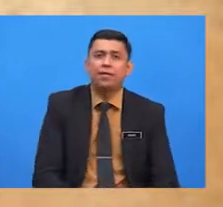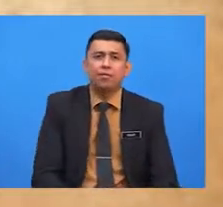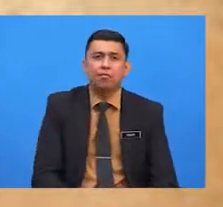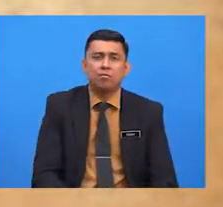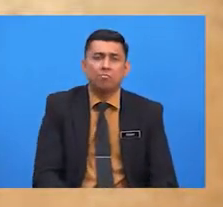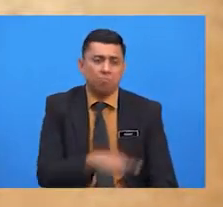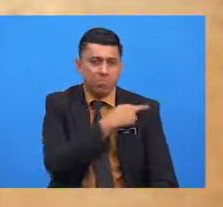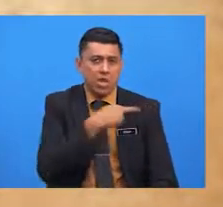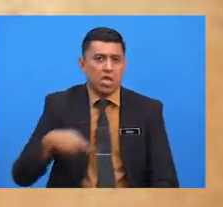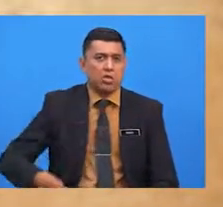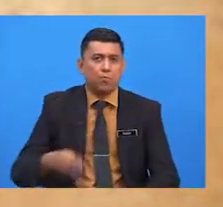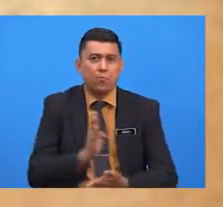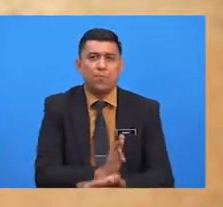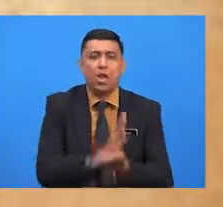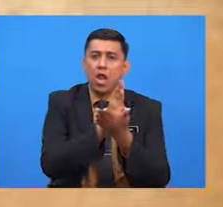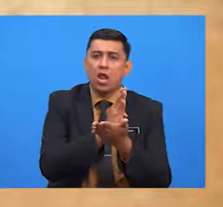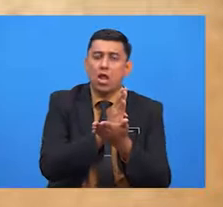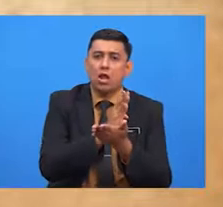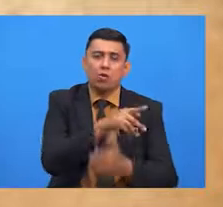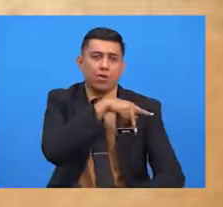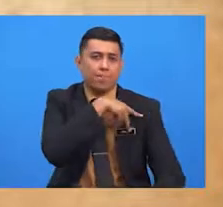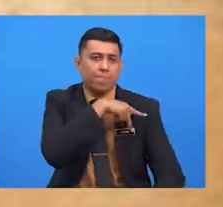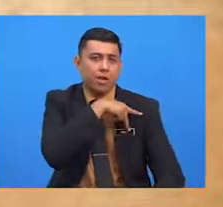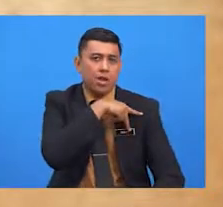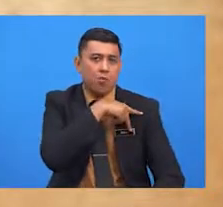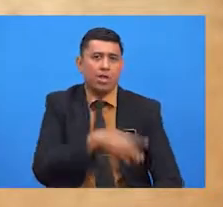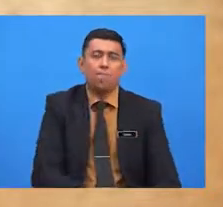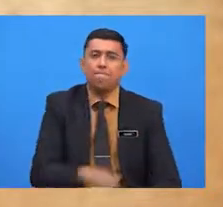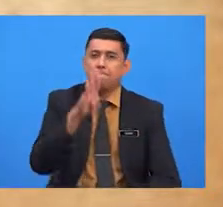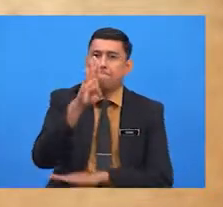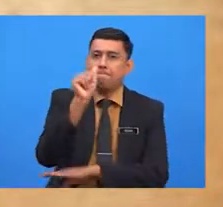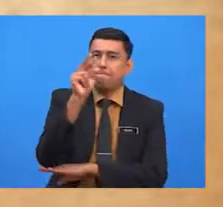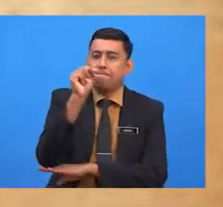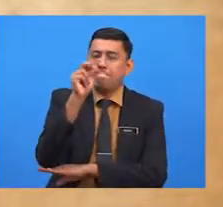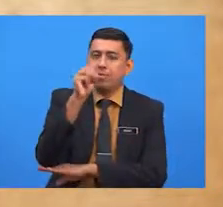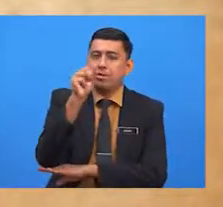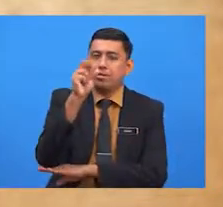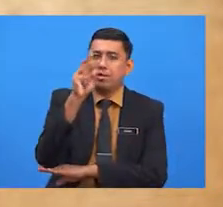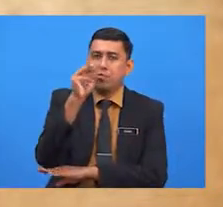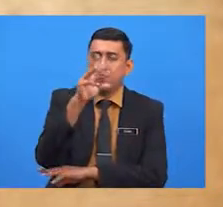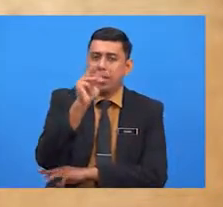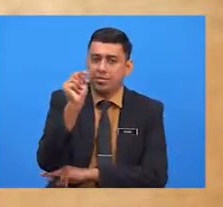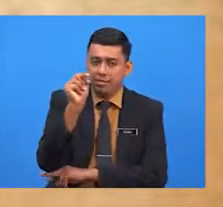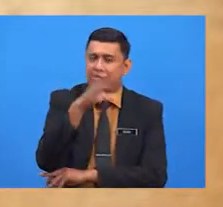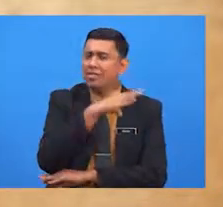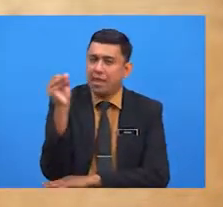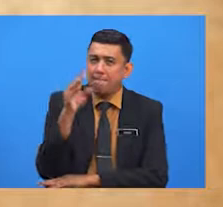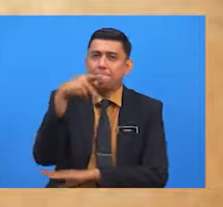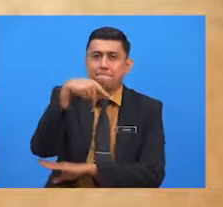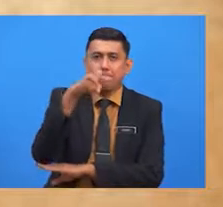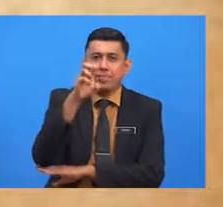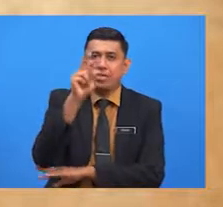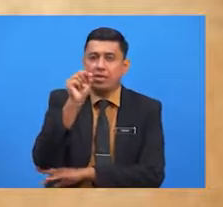Raja dibantu oleh pegawai daripada golongan bangsawan dan pendeta bagi